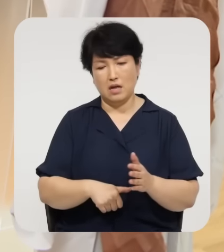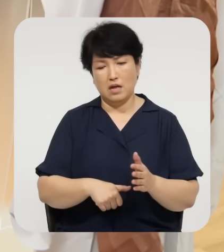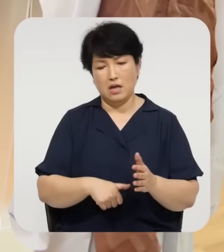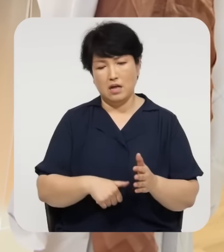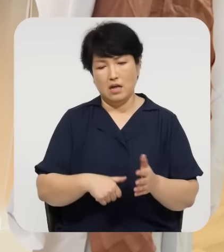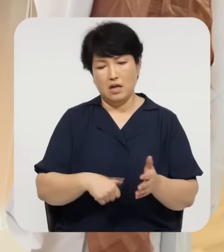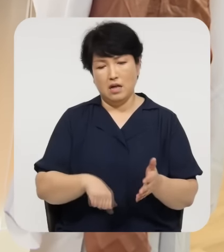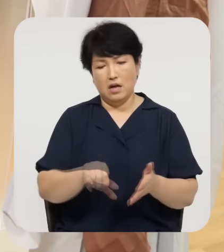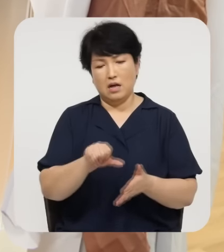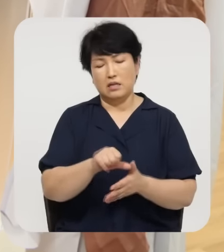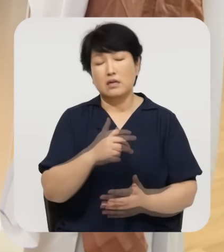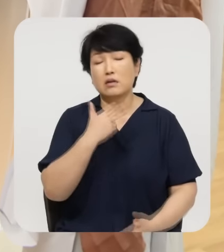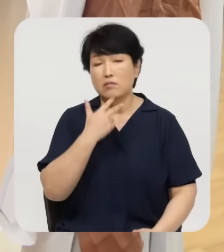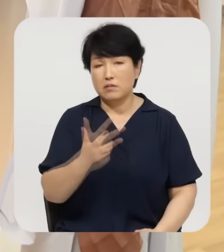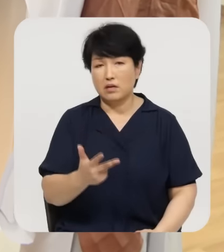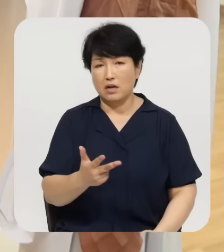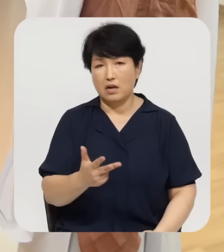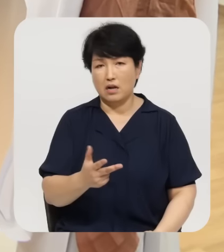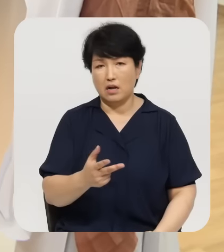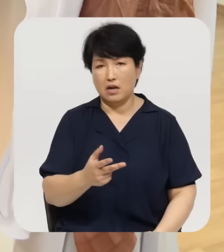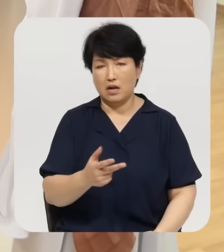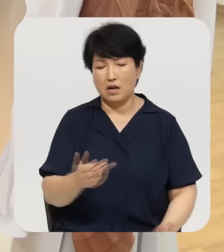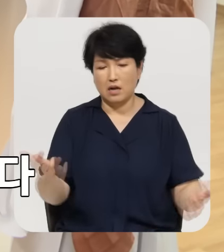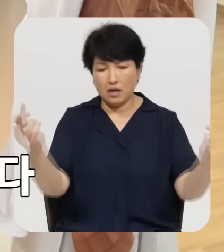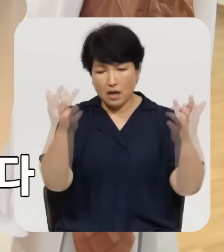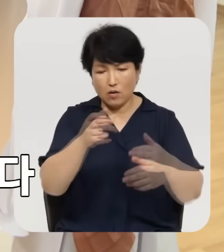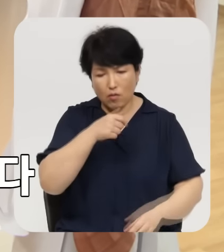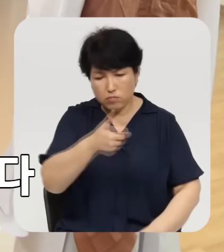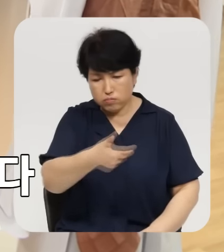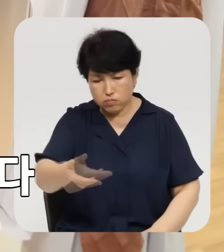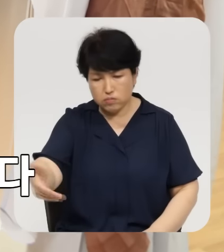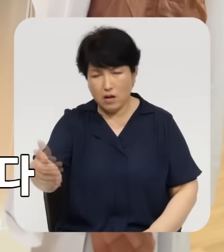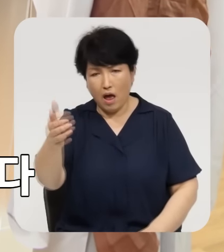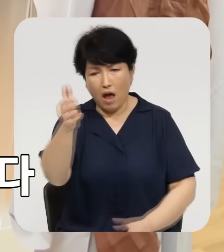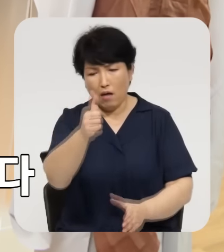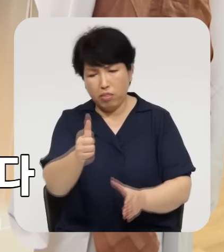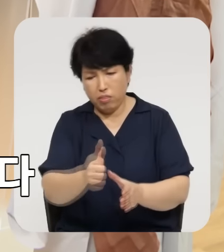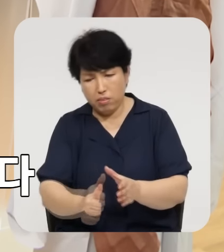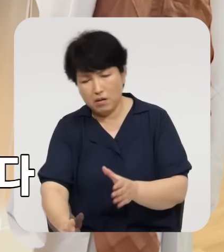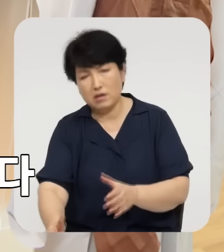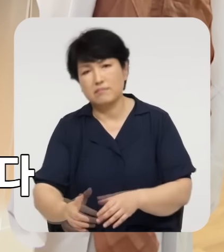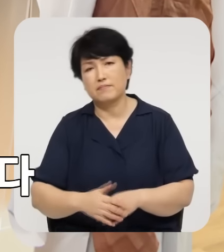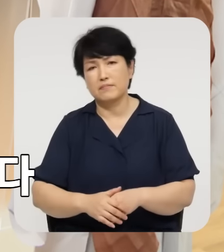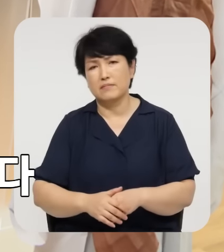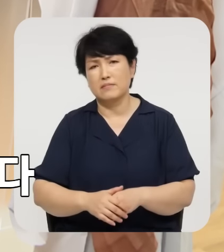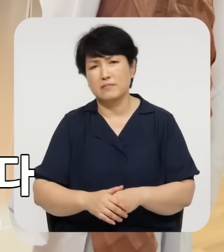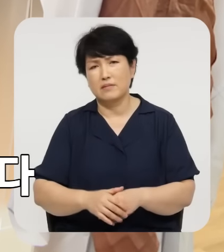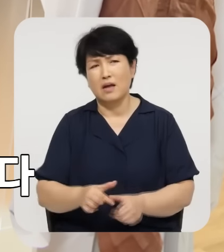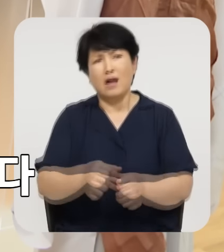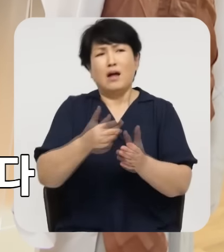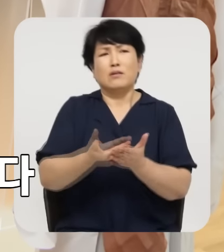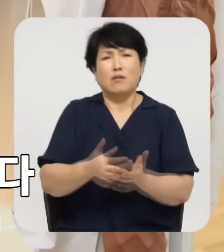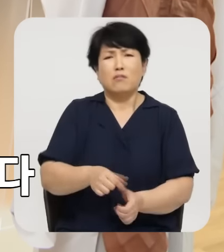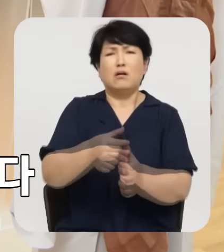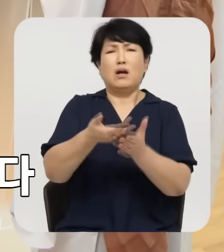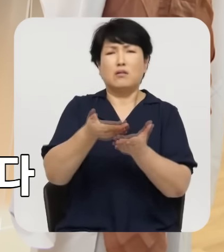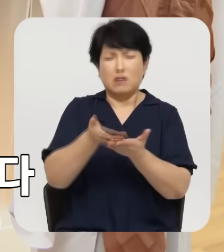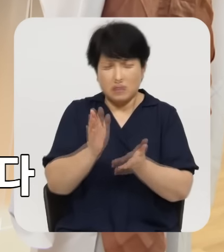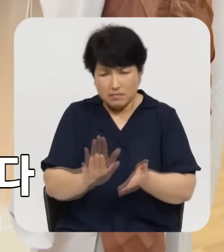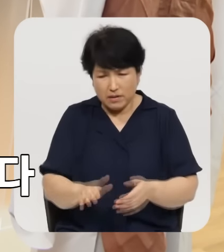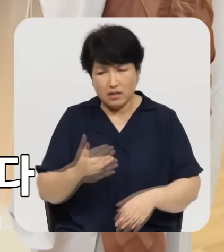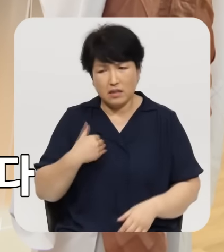아들을, 7살 아들을 떠나보냈습니다. 살려달라는 아들을 구하려고 물속에 들어갔지만